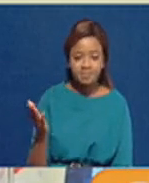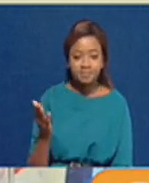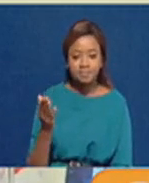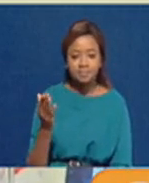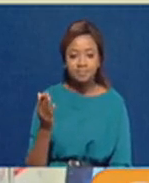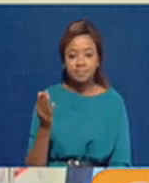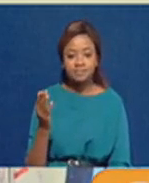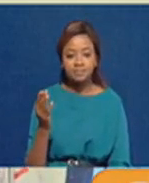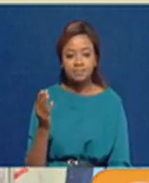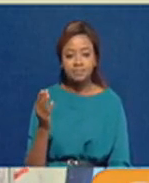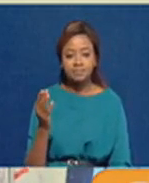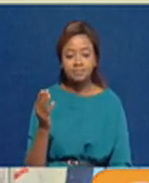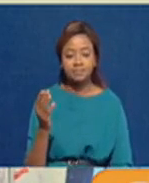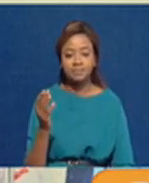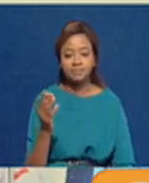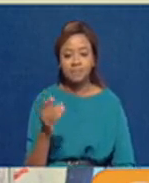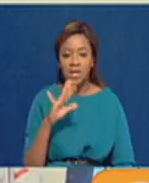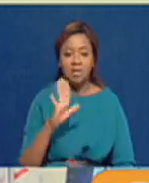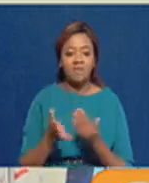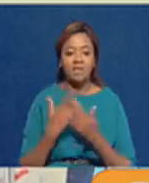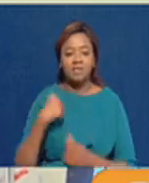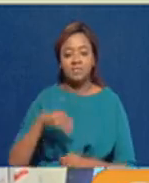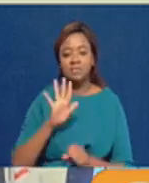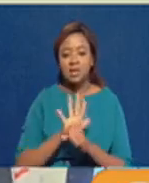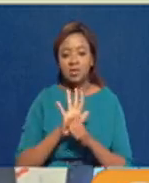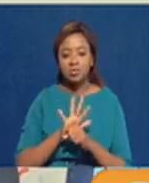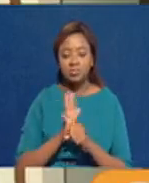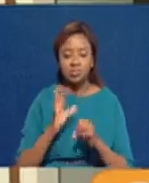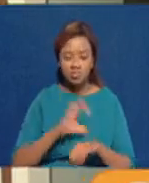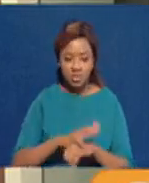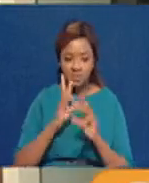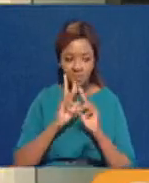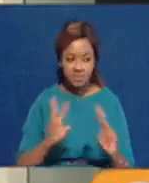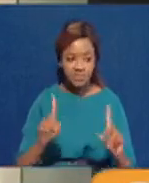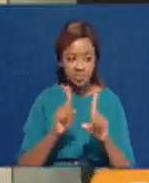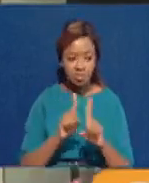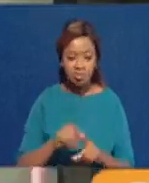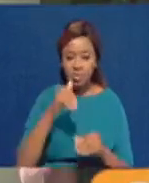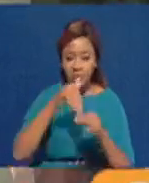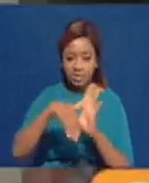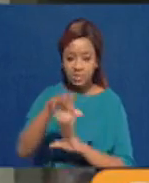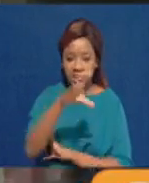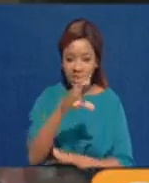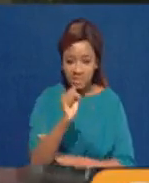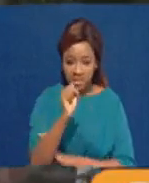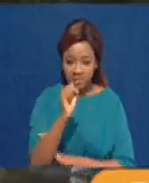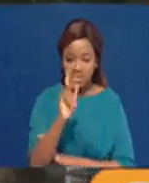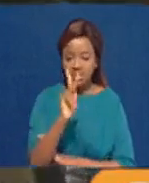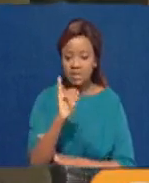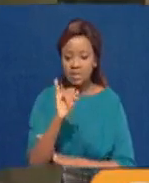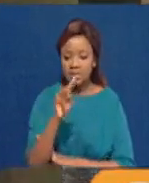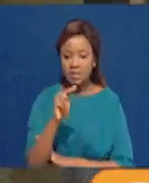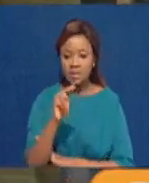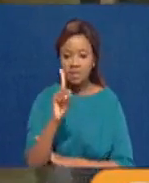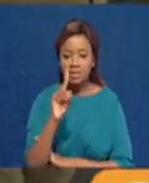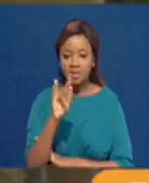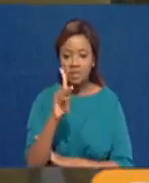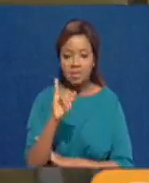central sub-county wametusaidia sana kuweza kuimarisha usalama. Interior Cabinet Secretary Kithure Kindiki in November